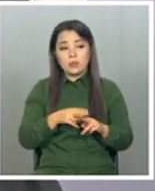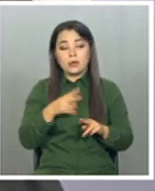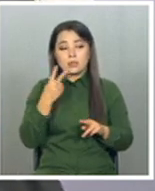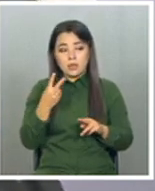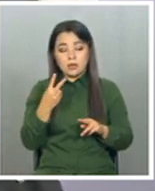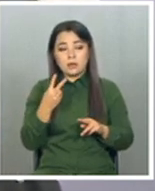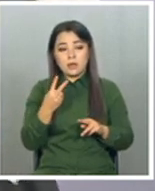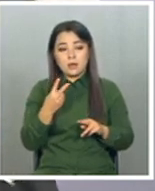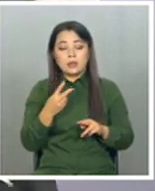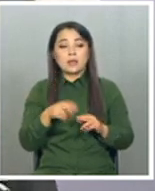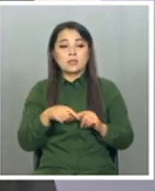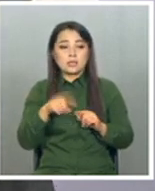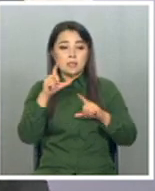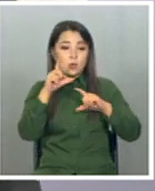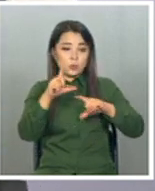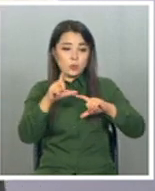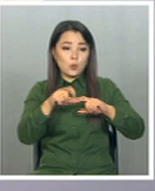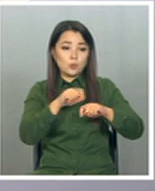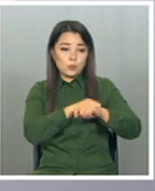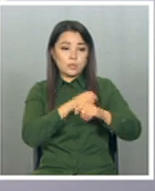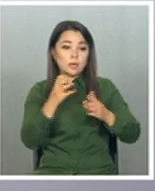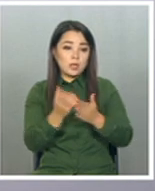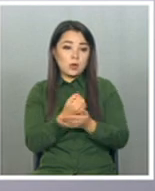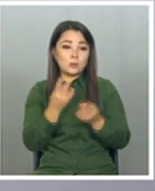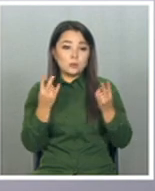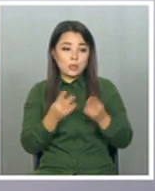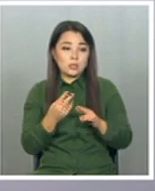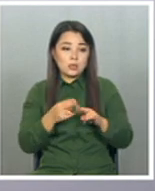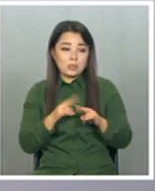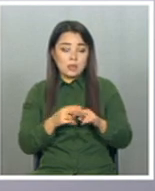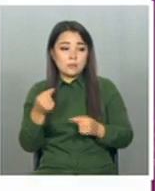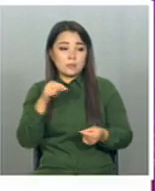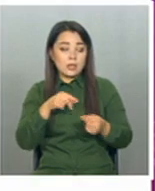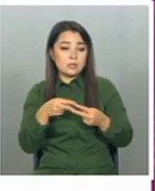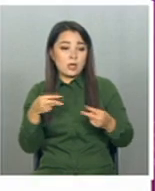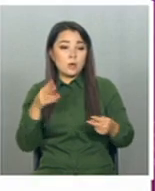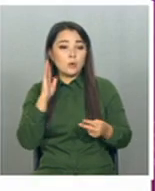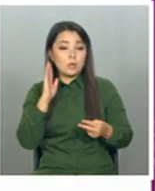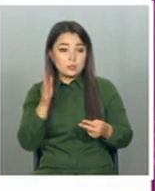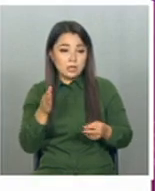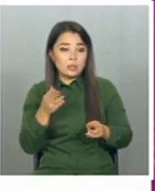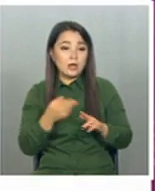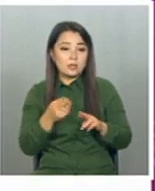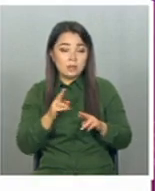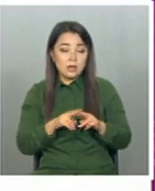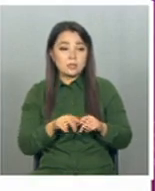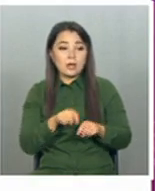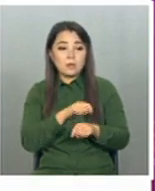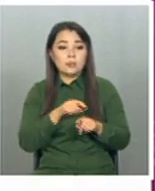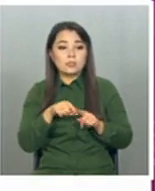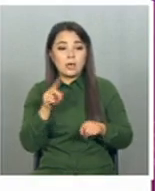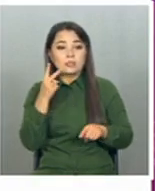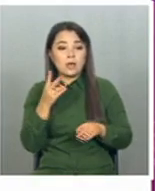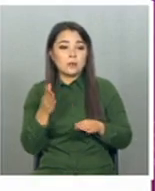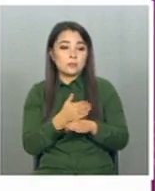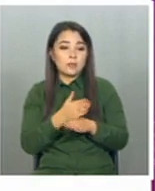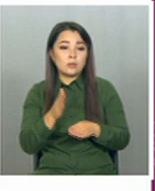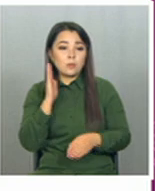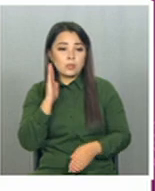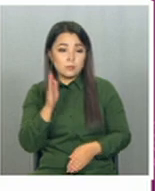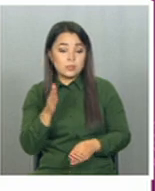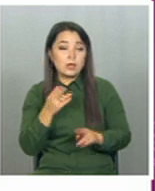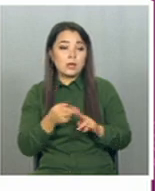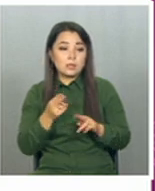екі кесіндінің ұзындығын табу үшін, және олар өзара тең болғандықтан, осы қабырғаны тең екіге бөлеміз.